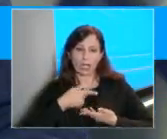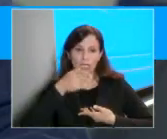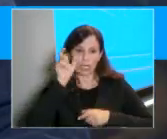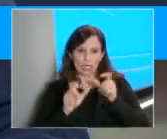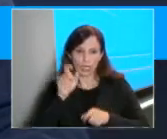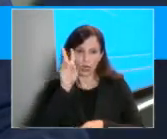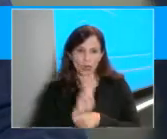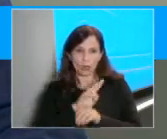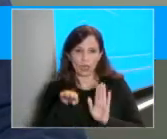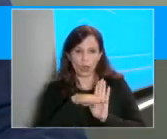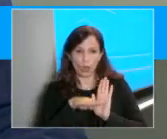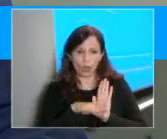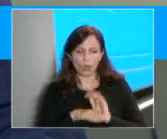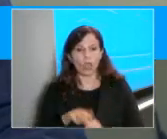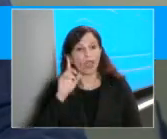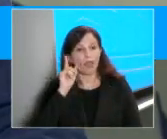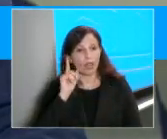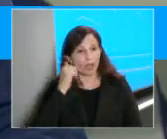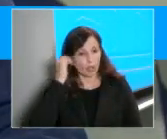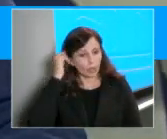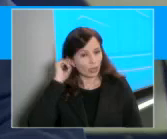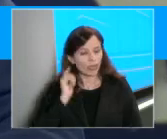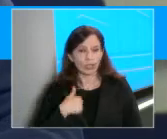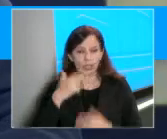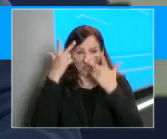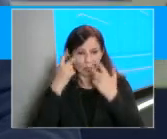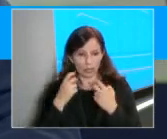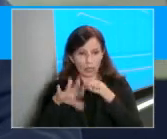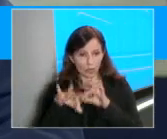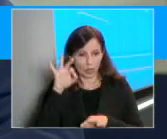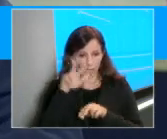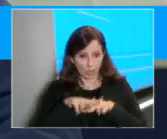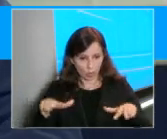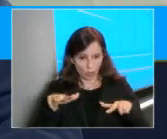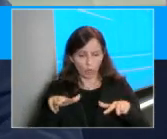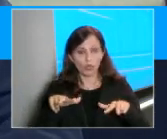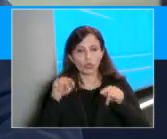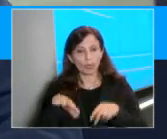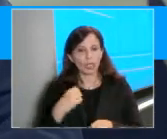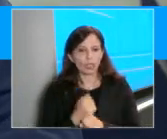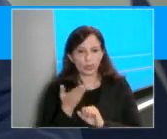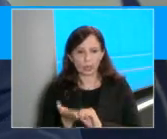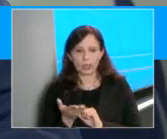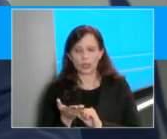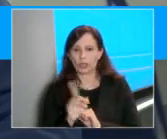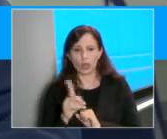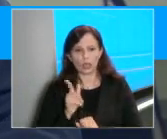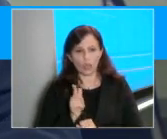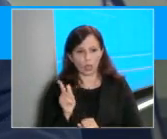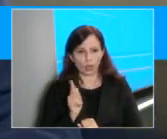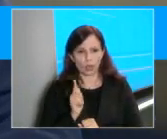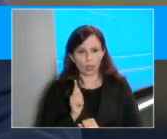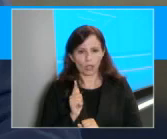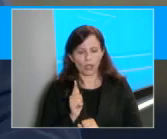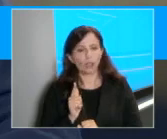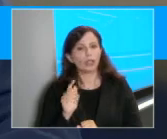בטוח שגם אתה. יחד עם זאת, אני הייתי מצפה קודם כל מנבחרי הציבור שהם יעשו את זה. זאת אומרת, לא שהם יחכו, וכולל מנדלבליט